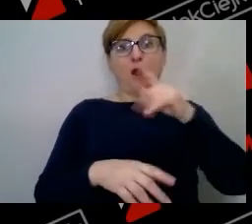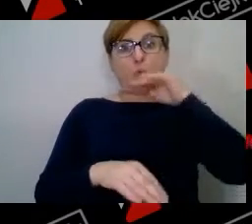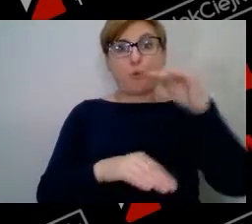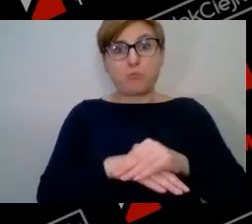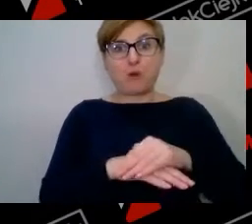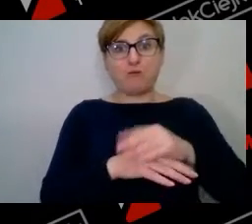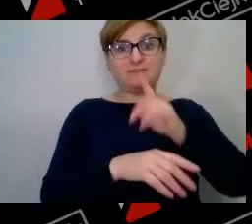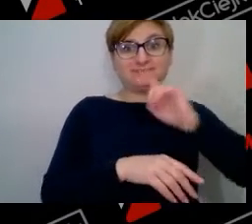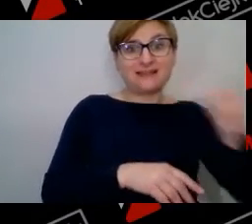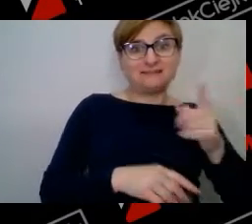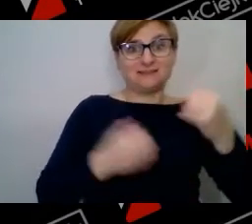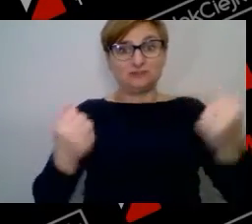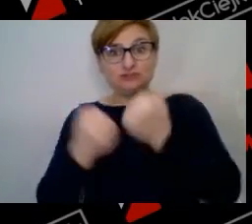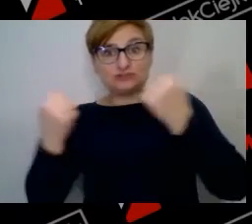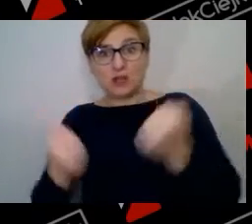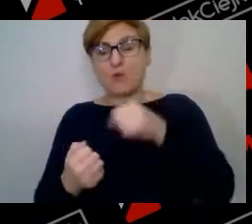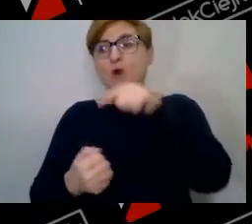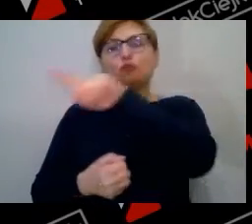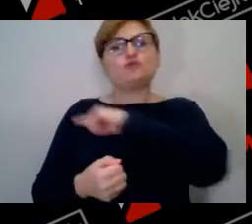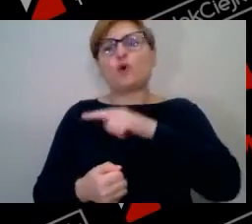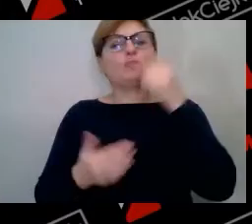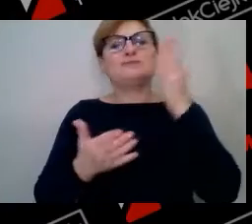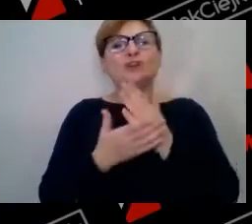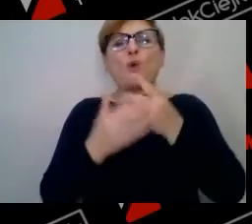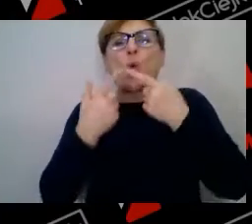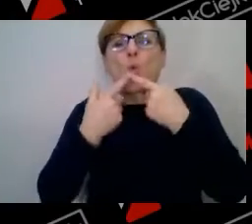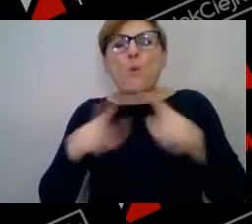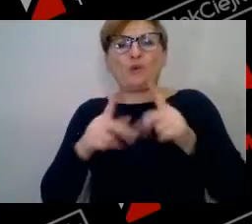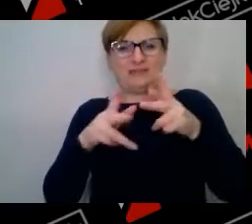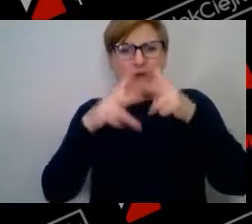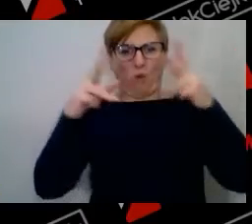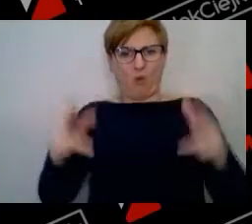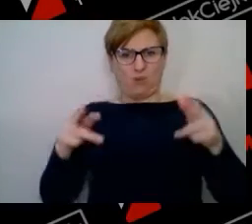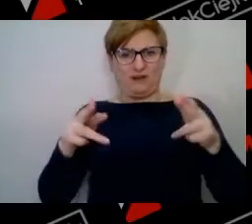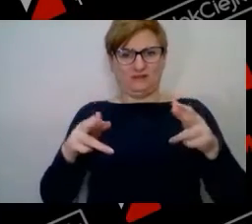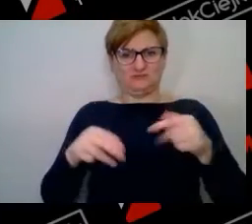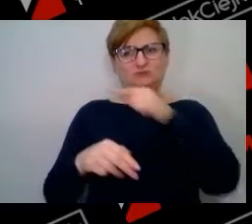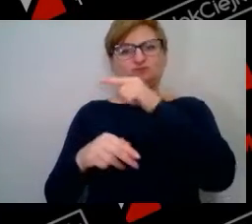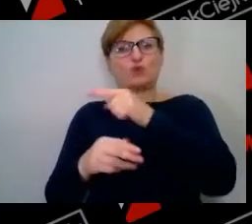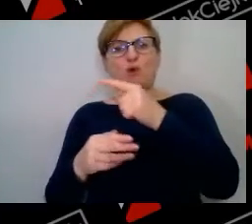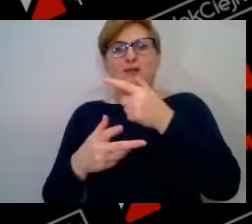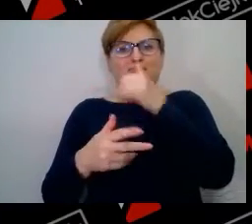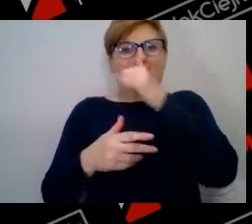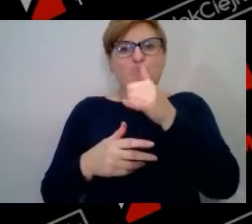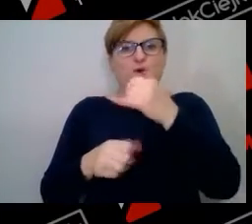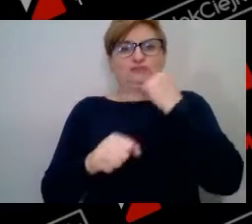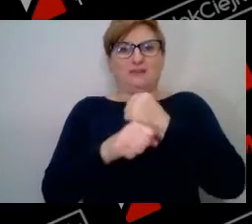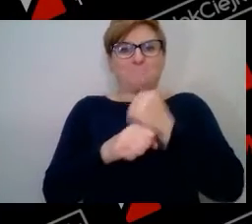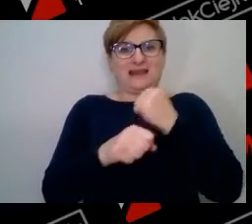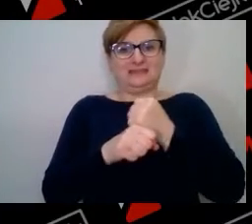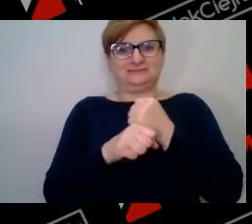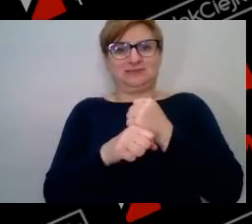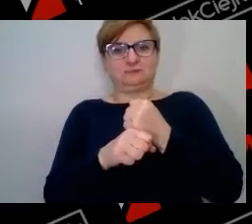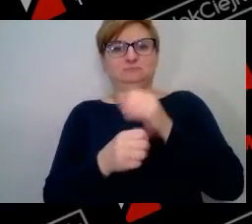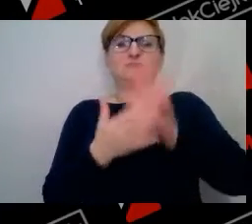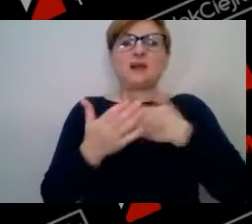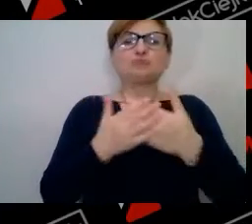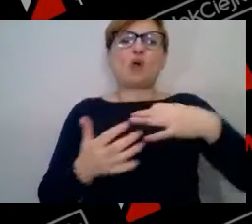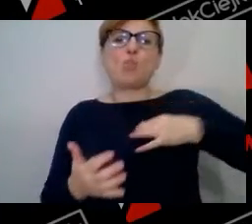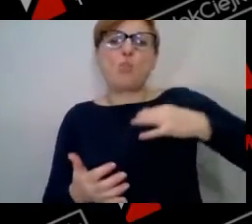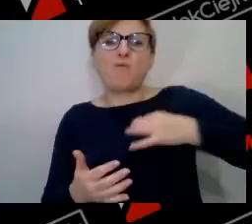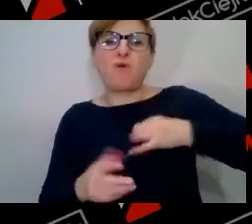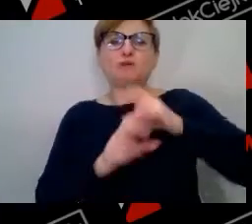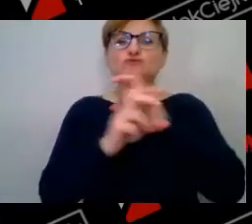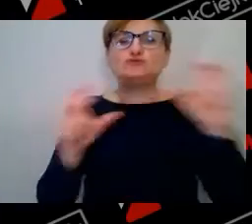służyć tylko do regulowania współpracy krótkoterminowej, pozbawionej cech stosunku pracy, czyli takiej, która odbywa się w dowolnym czasie, w